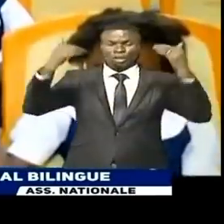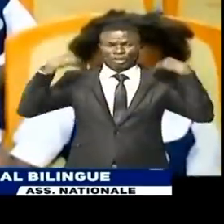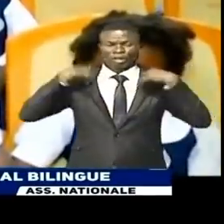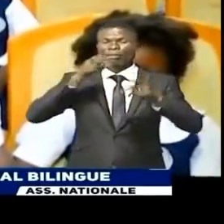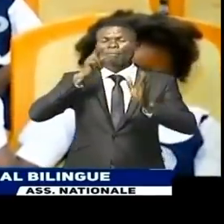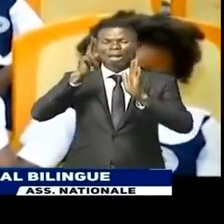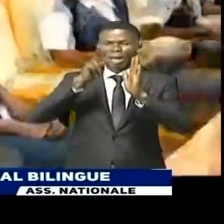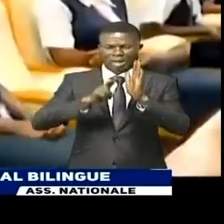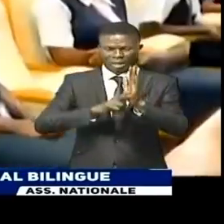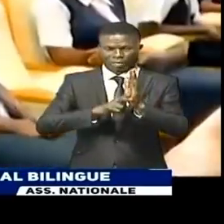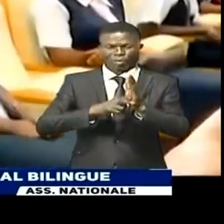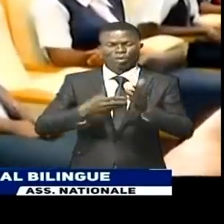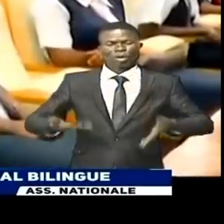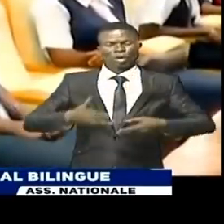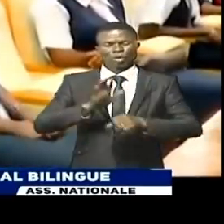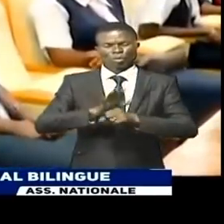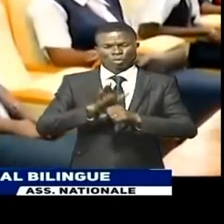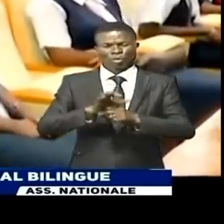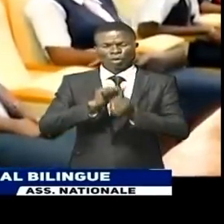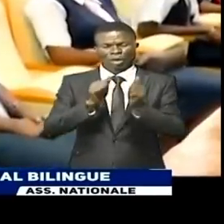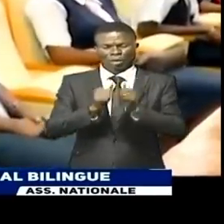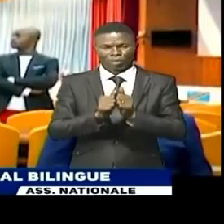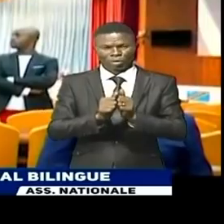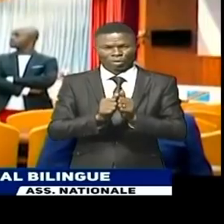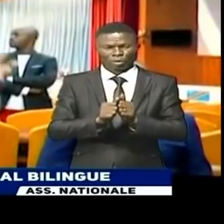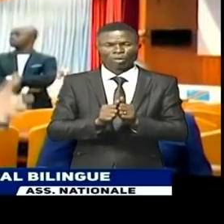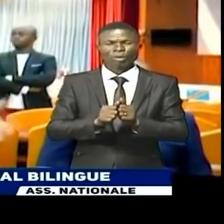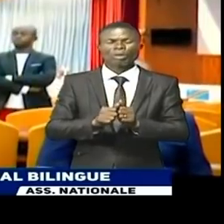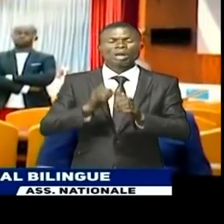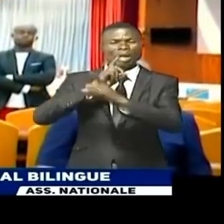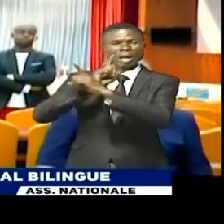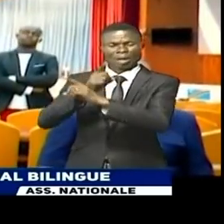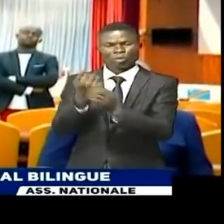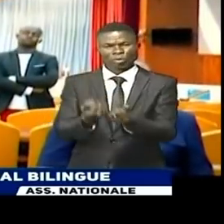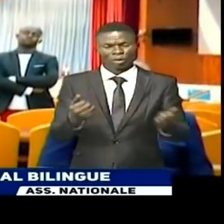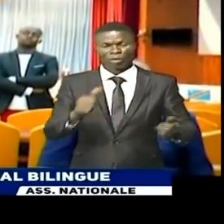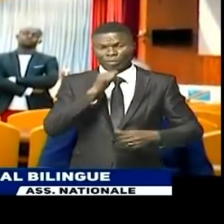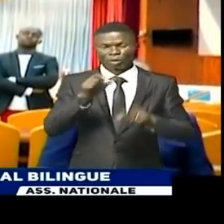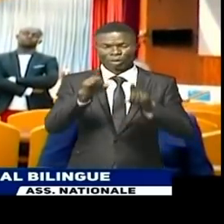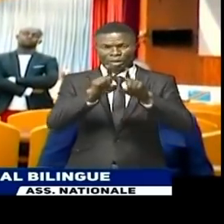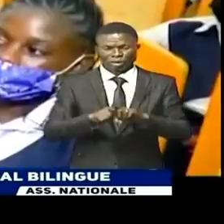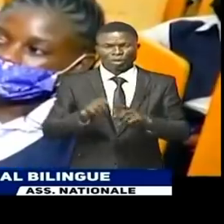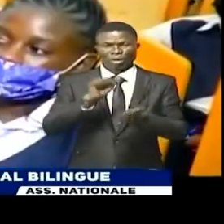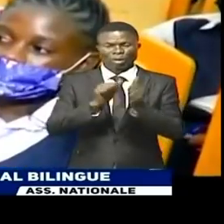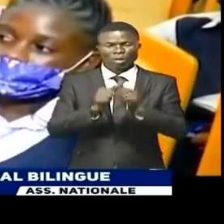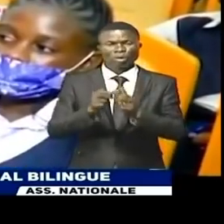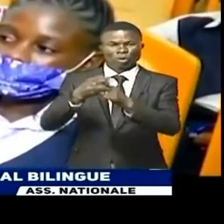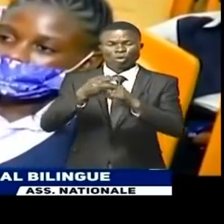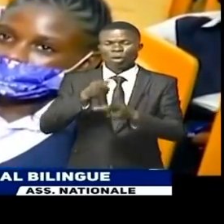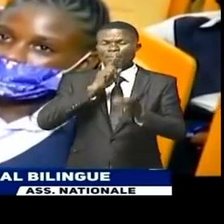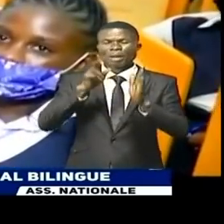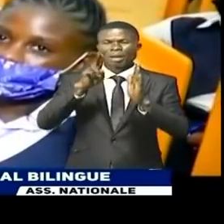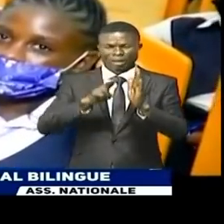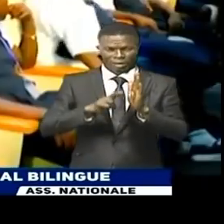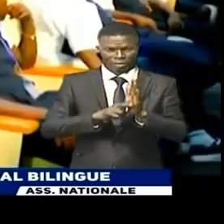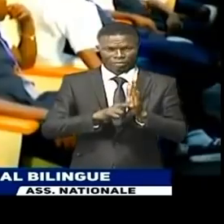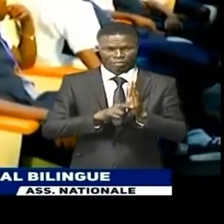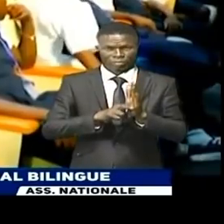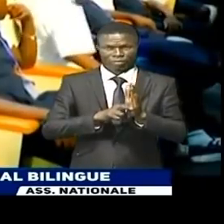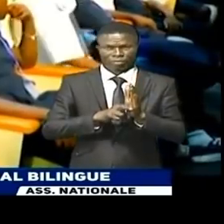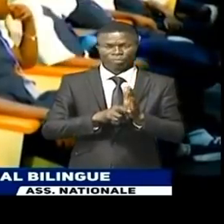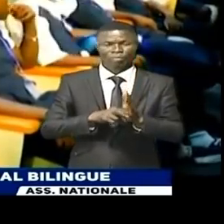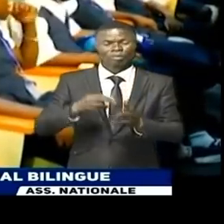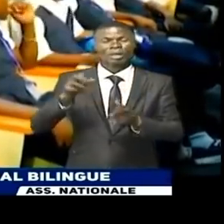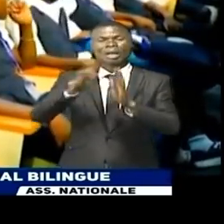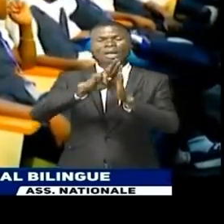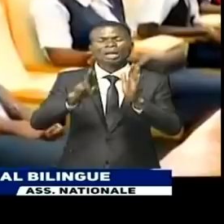ses invités sur des questions non seulement liée à la production législative mais aussi au contrôle parlementaire quel est le rôle